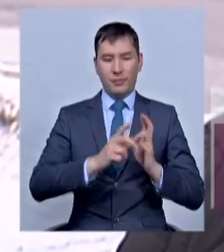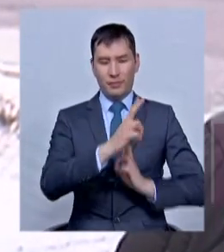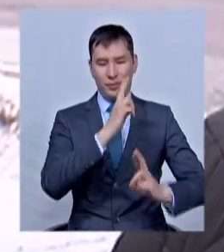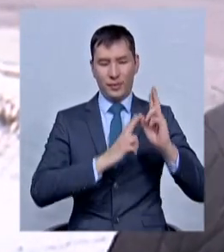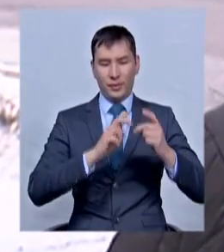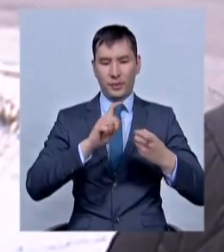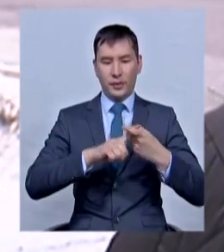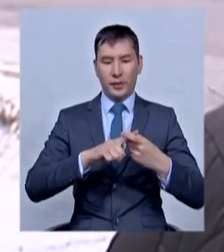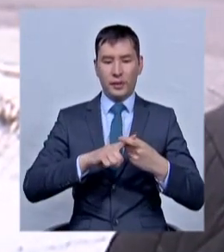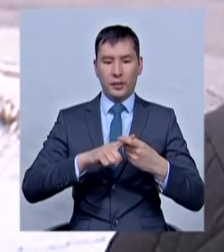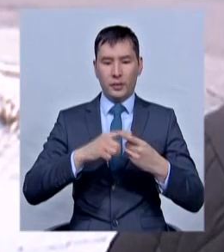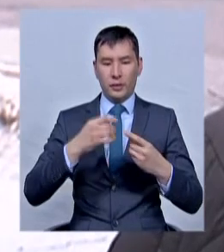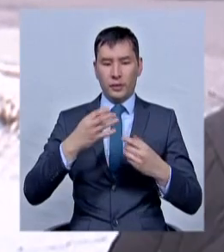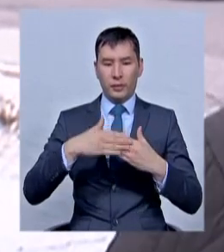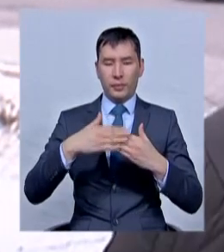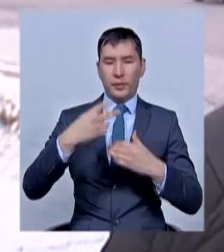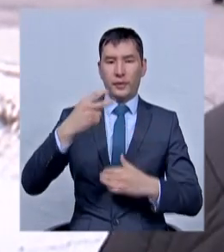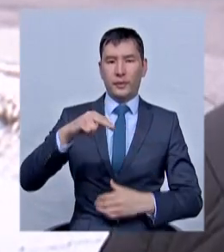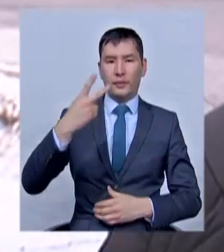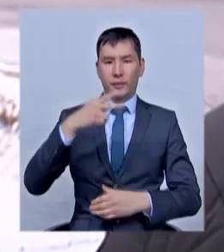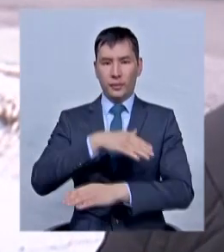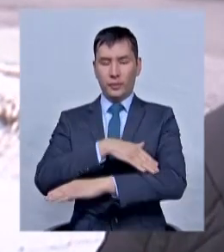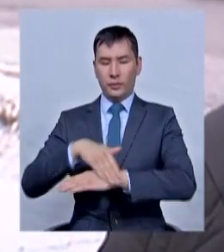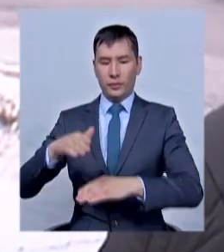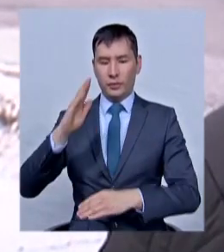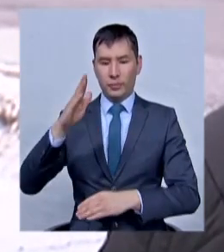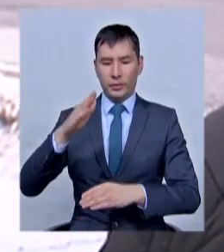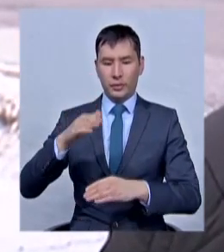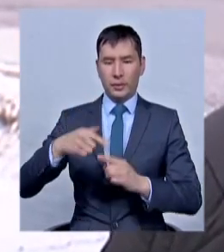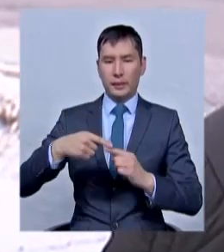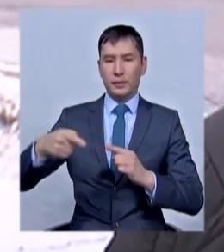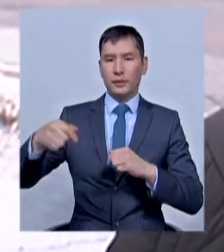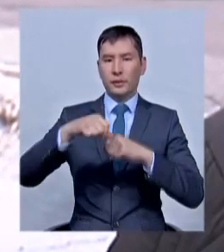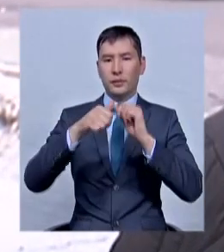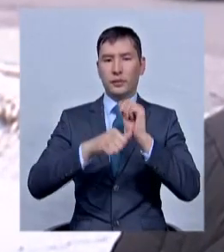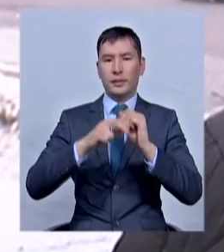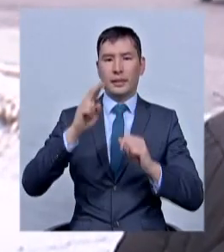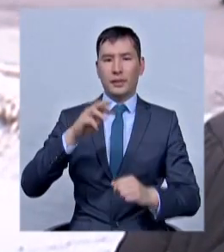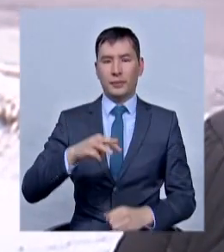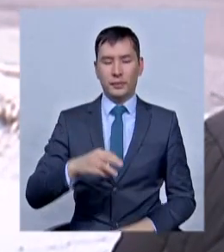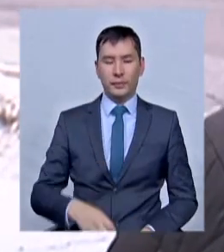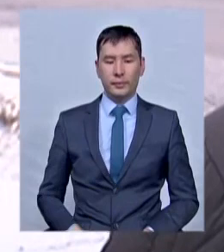кезең бойынша тағы да 22 көше 16 шақырым жол жөндеу